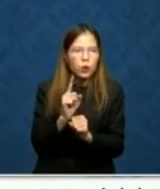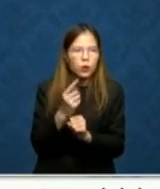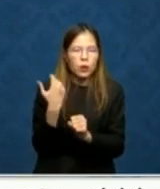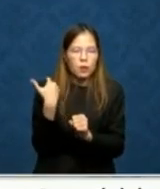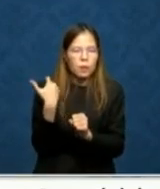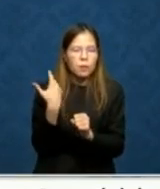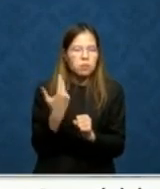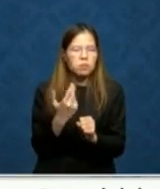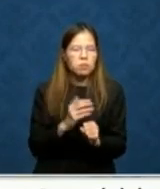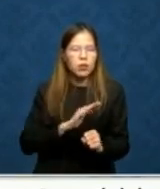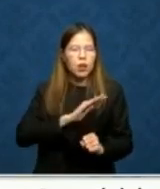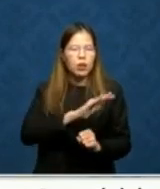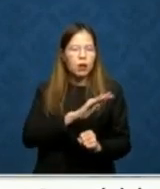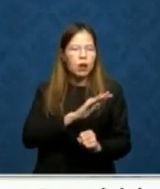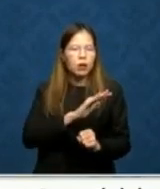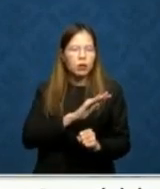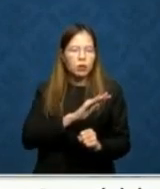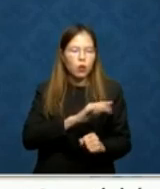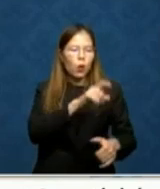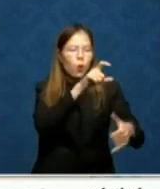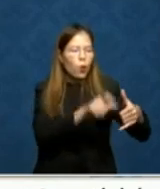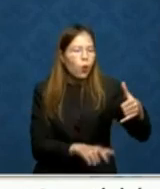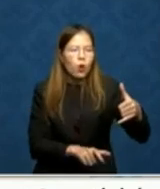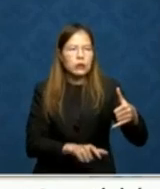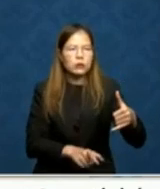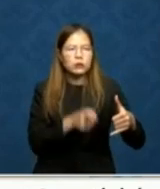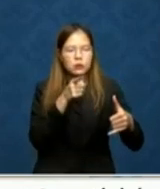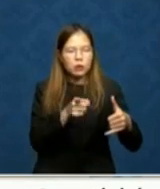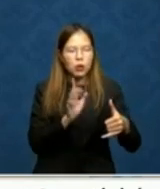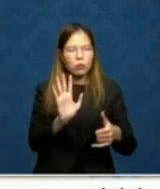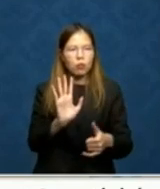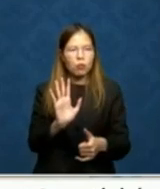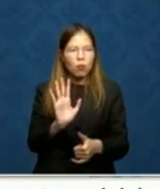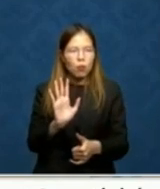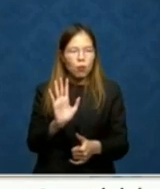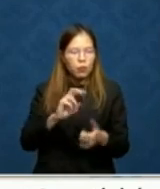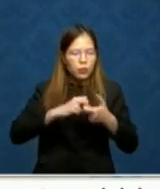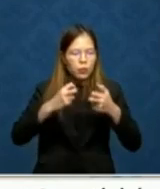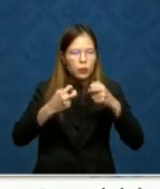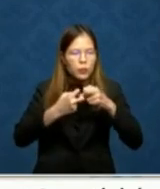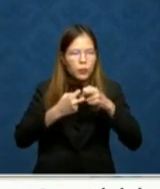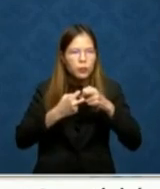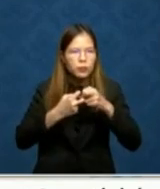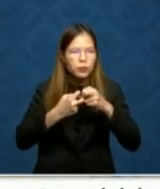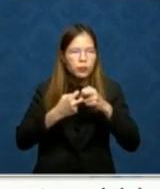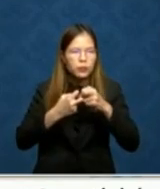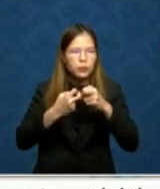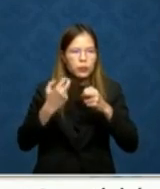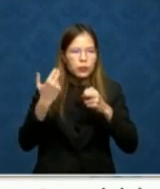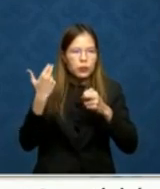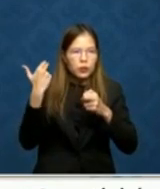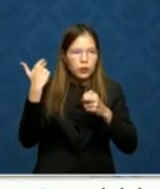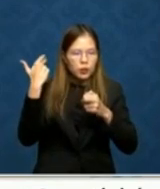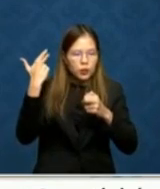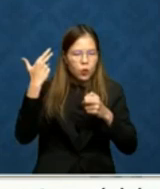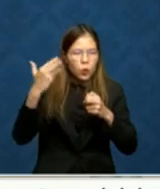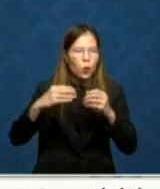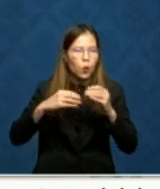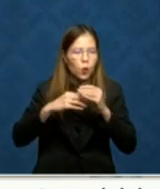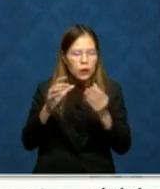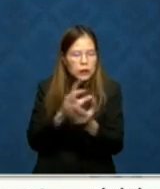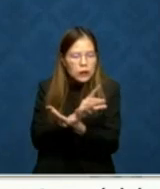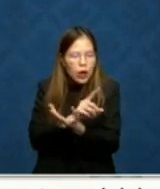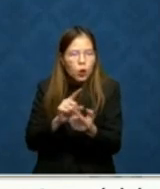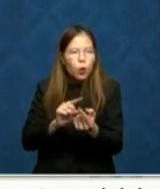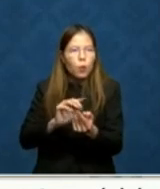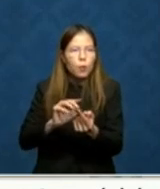องส่วนตัวเป็นเรื่องส่วนบุคคลทั้งที่จริงๆแล้วมันเป็นปัญหาที่มีรากฐานมาจากโครงสร้างทางสังค